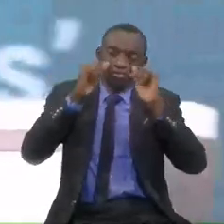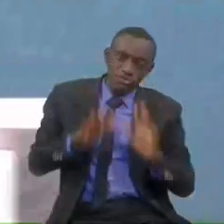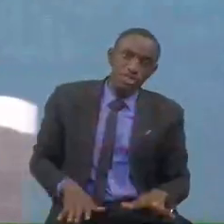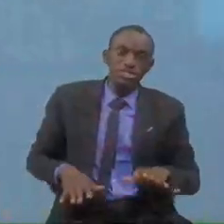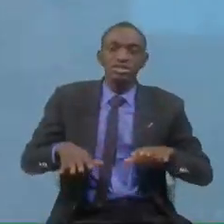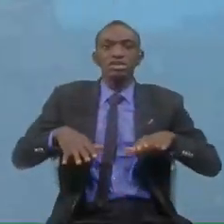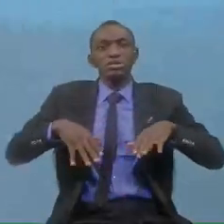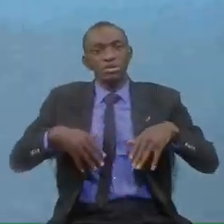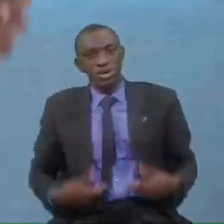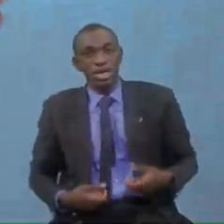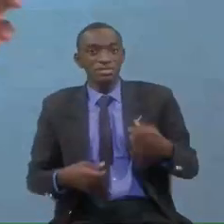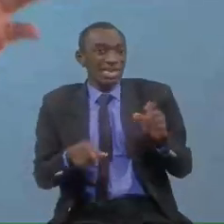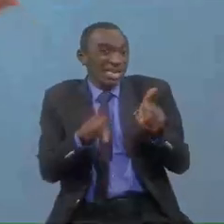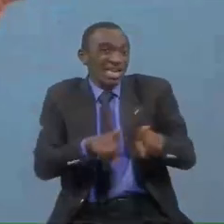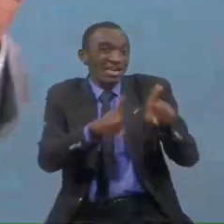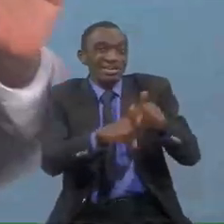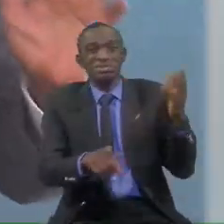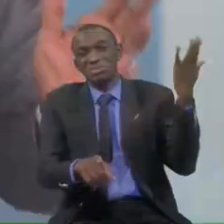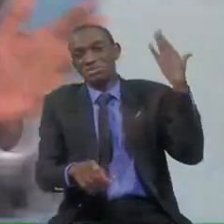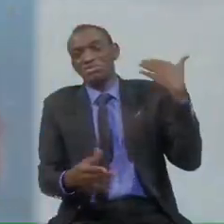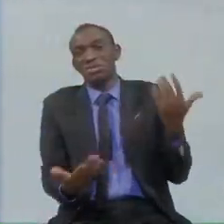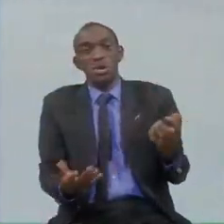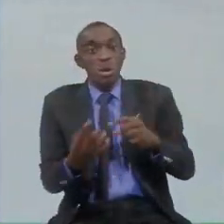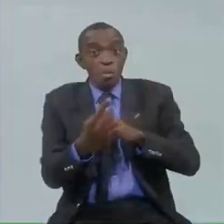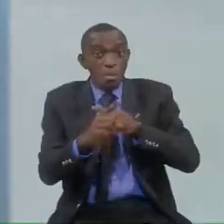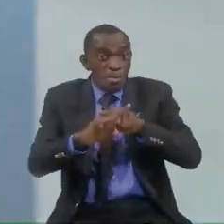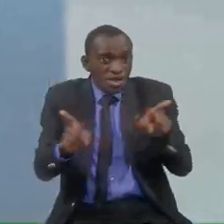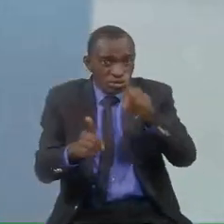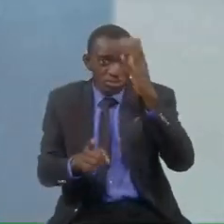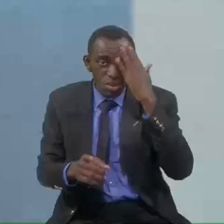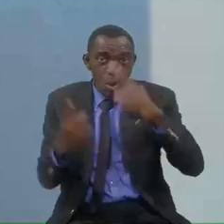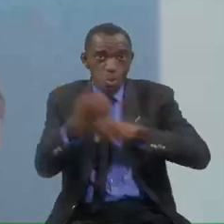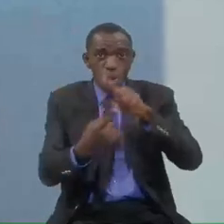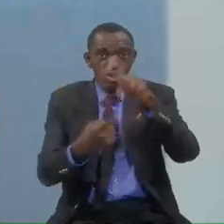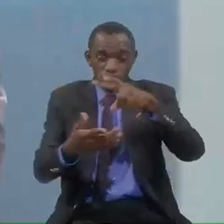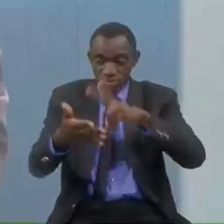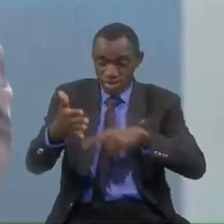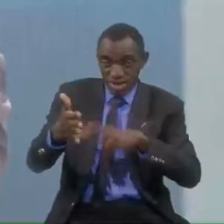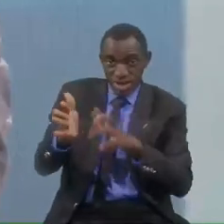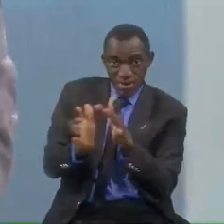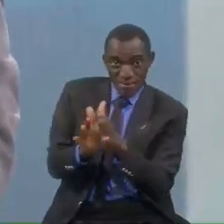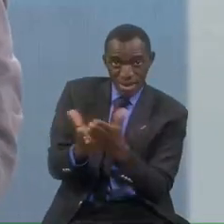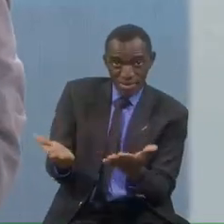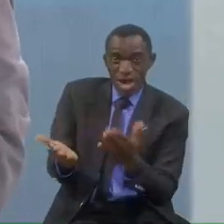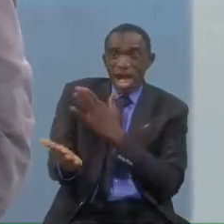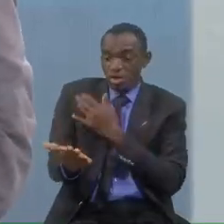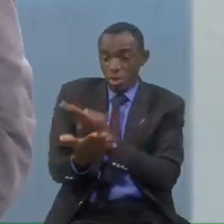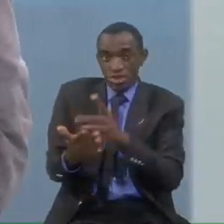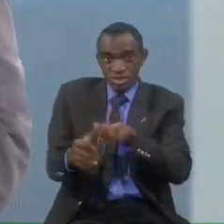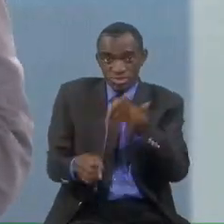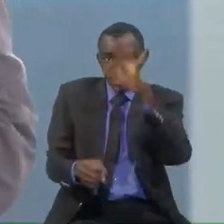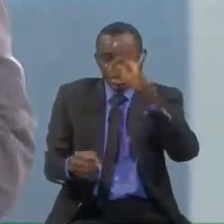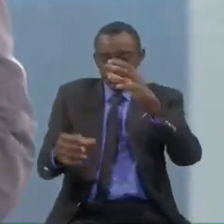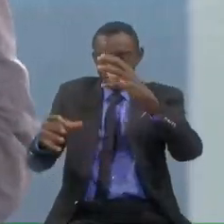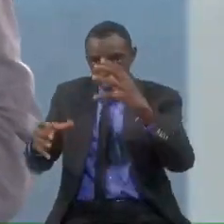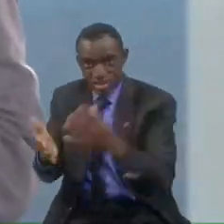vous savez, lorsqu'on lit la Bible et que le Saint-Esprit prend la Bible et la met au-dedans de